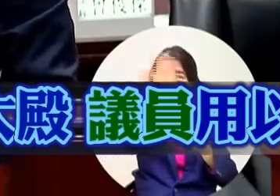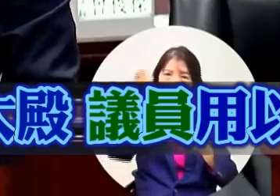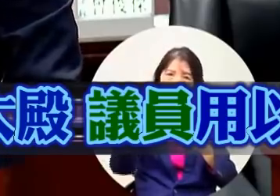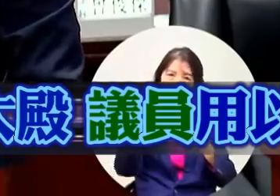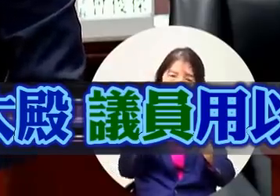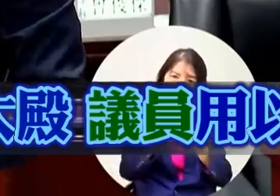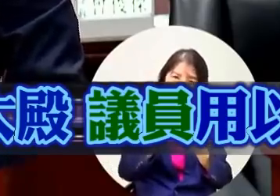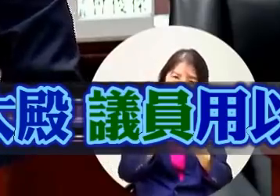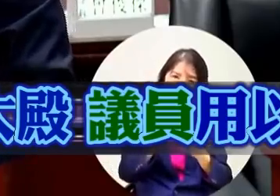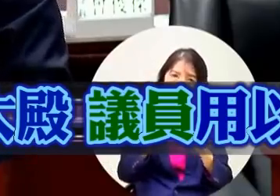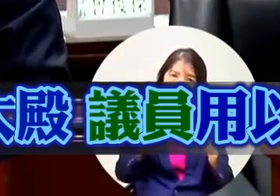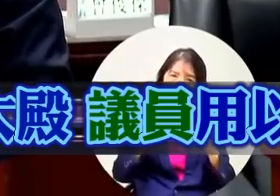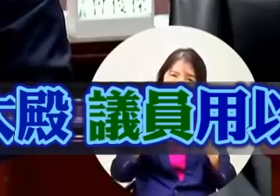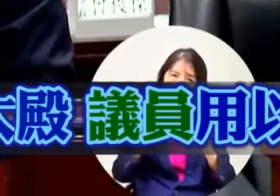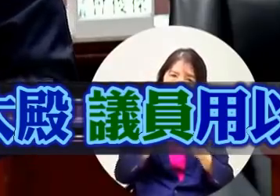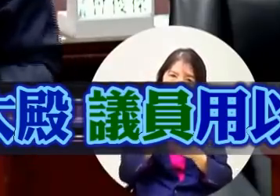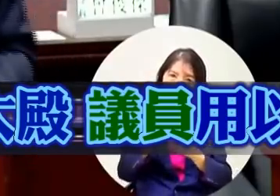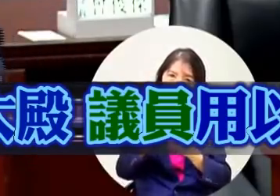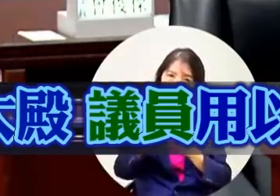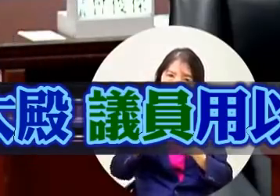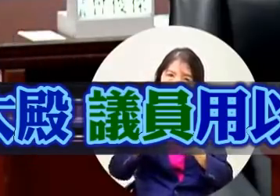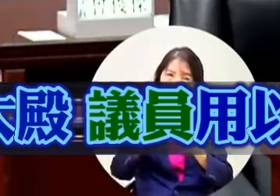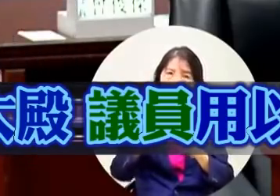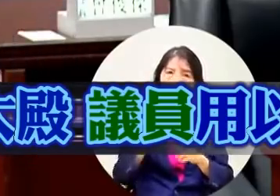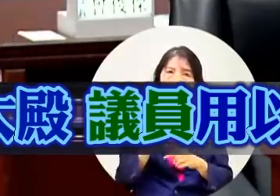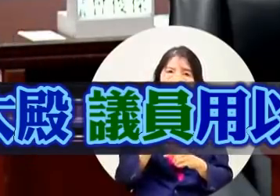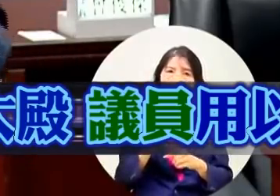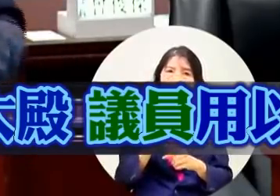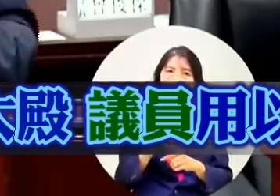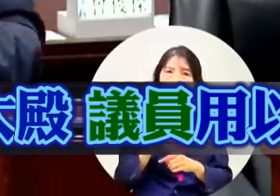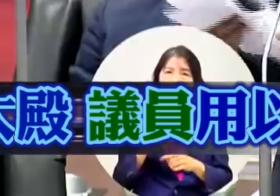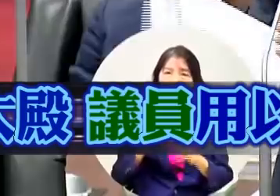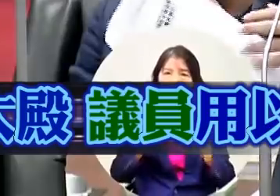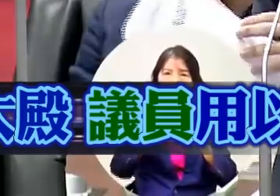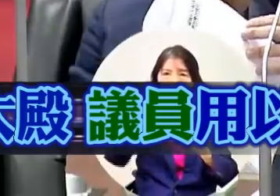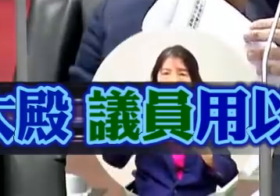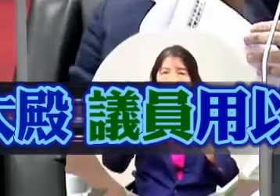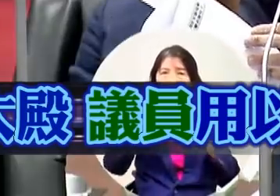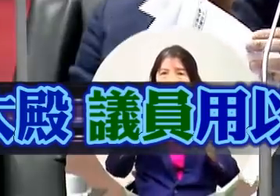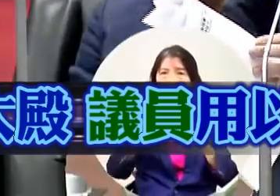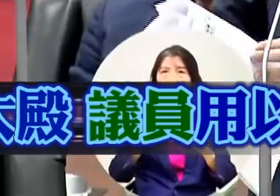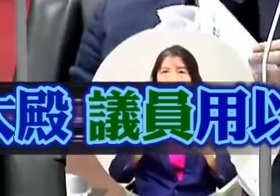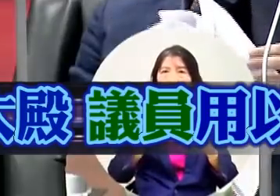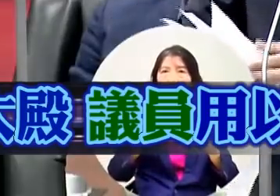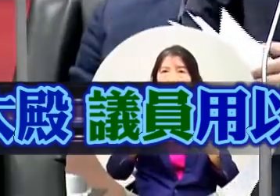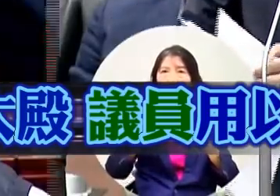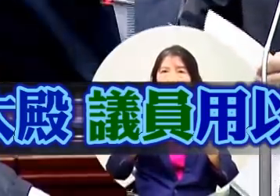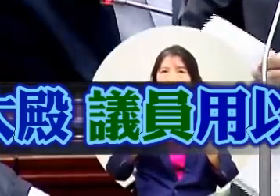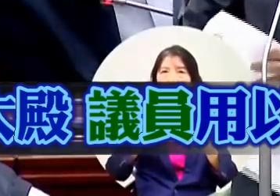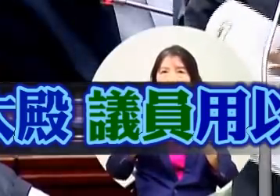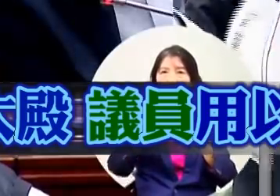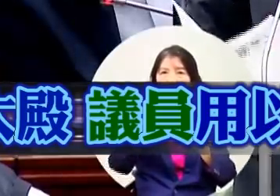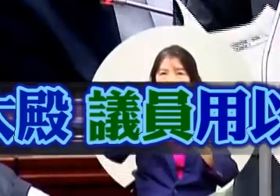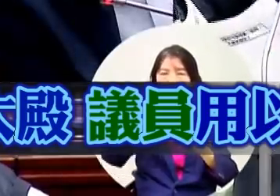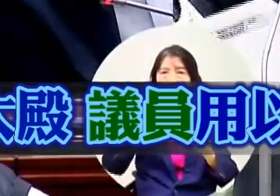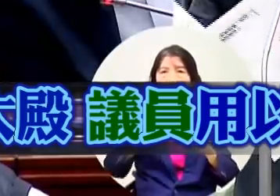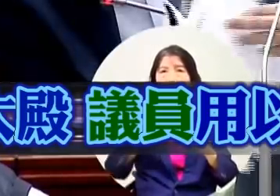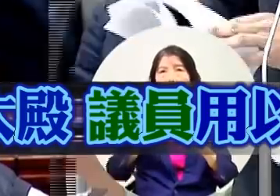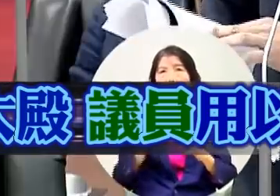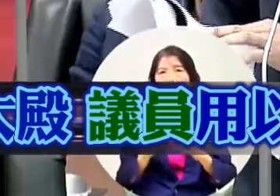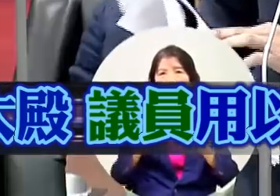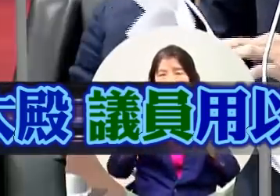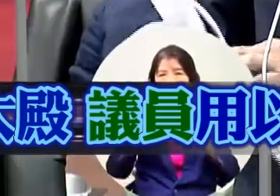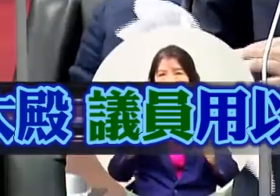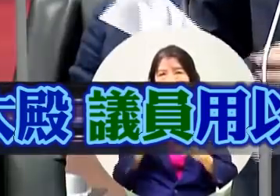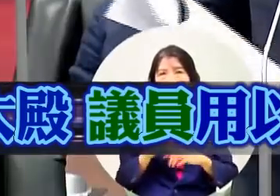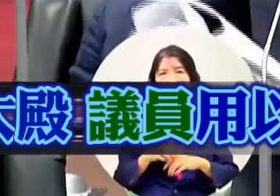几名幼儿？请市长回答。 请社会局叶局长先回答。高雄发大财。